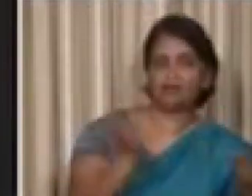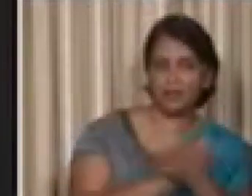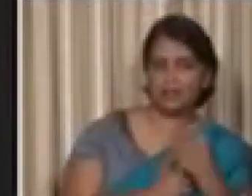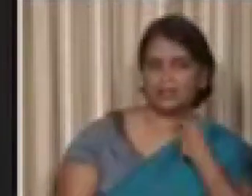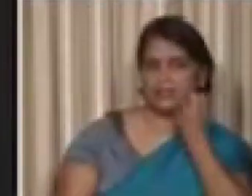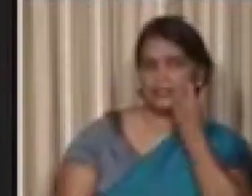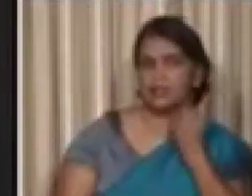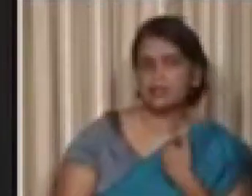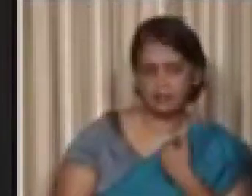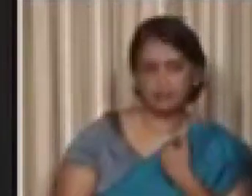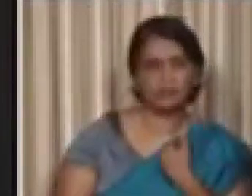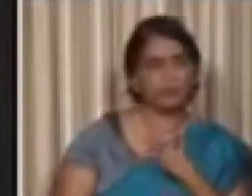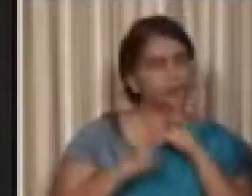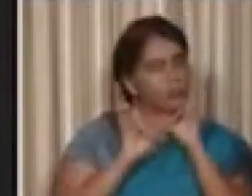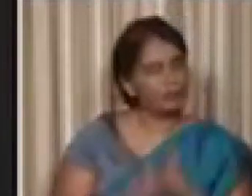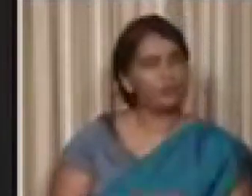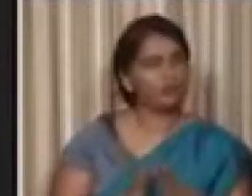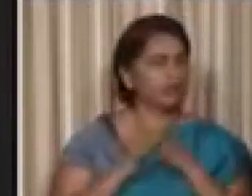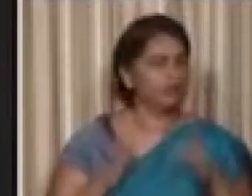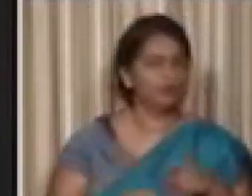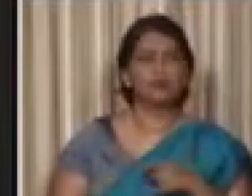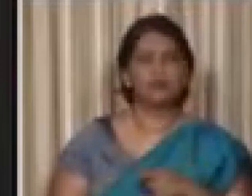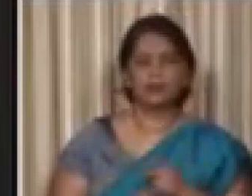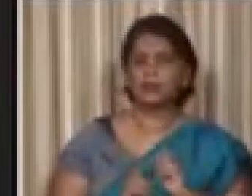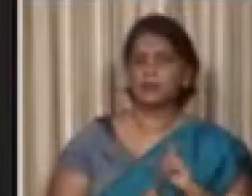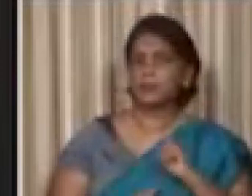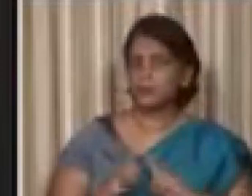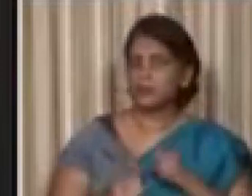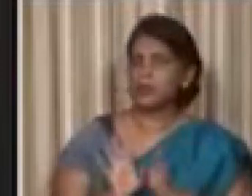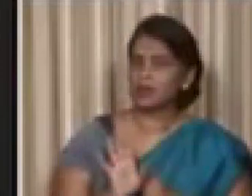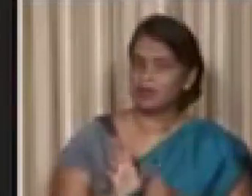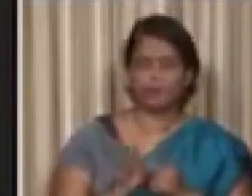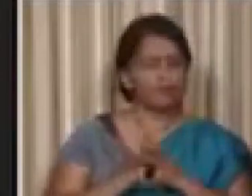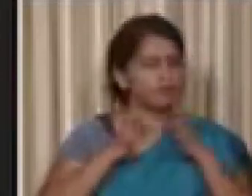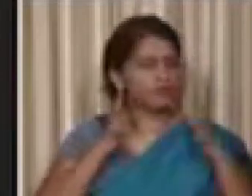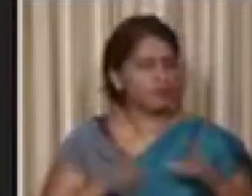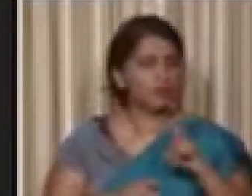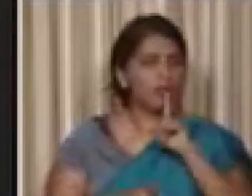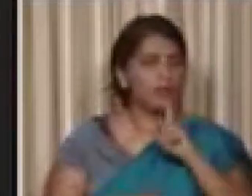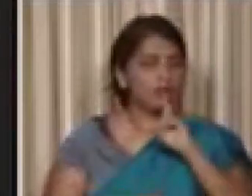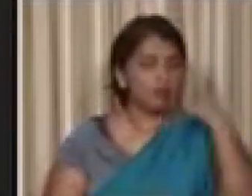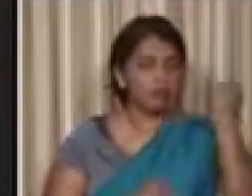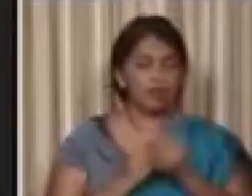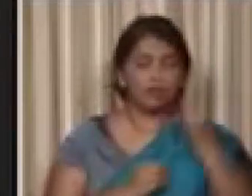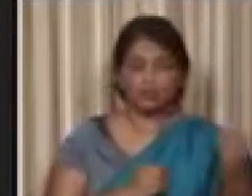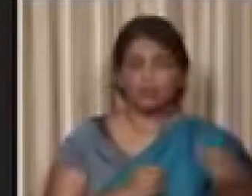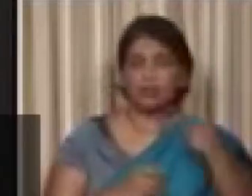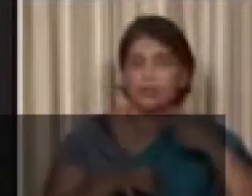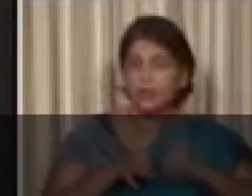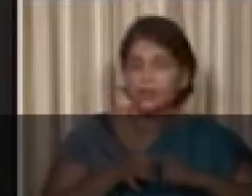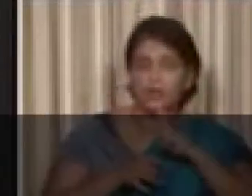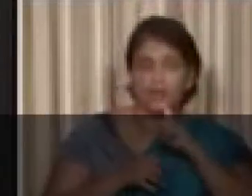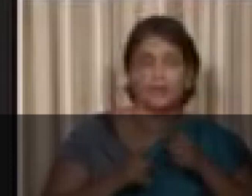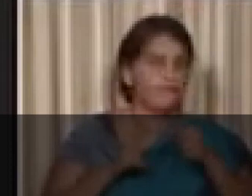මට තිබුණා. මොකද ඒ තරමටම තිබුණ දේ තමයි පාර්ලිමේන්තුවේ හැම වෙලාවෙම වැඩි ප්‍රමාණයක් කතා දුන්නේ සහ පොයින්ට් ඔෆ් ඕඩර් වලට ඉඩ